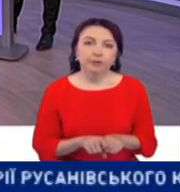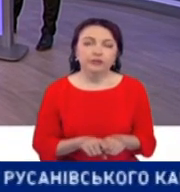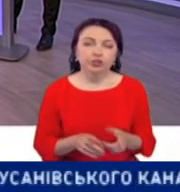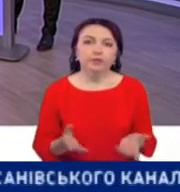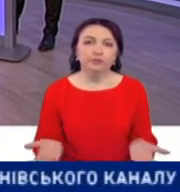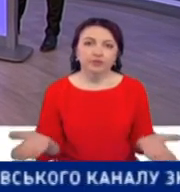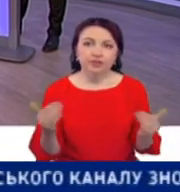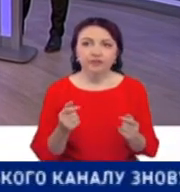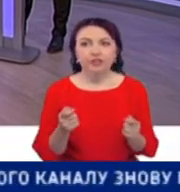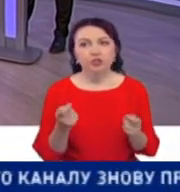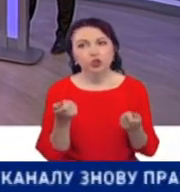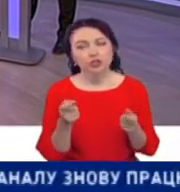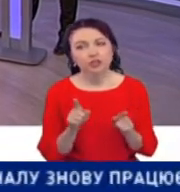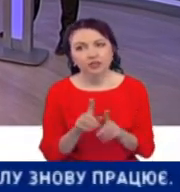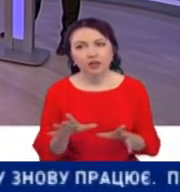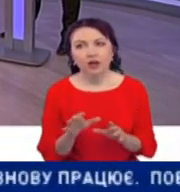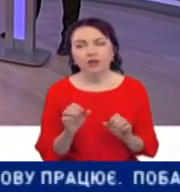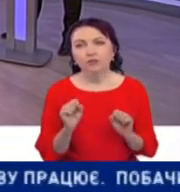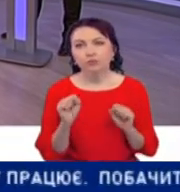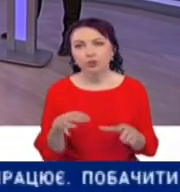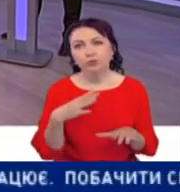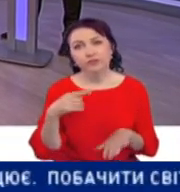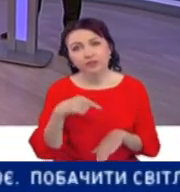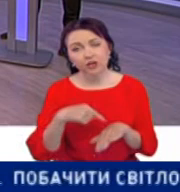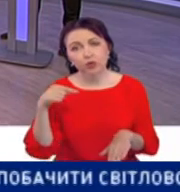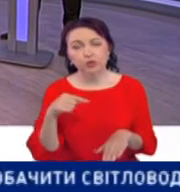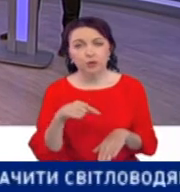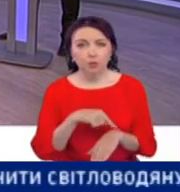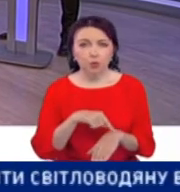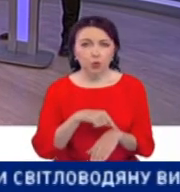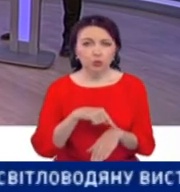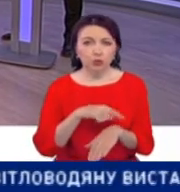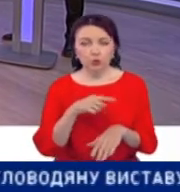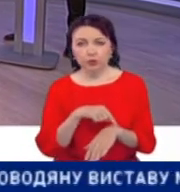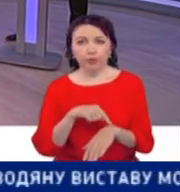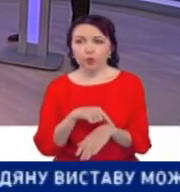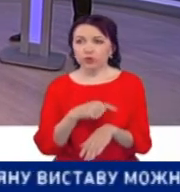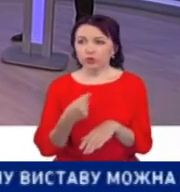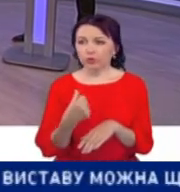давайте ми трошки не так, бо, ну, можливо, ви відреагуєте там погодинно, не погодинно.